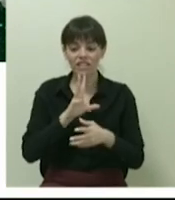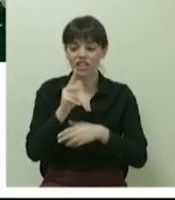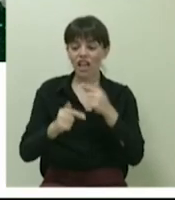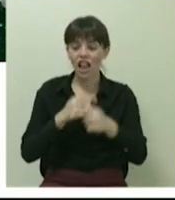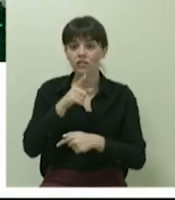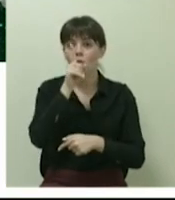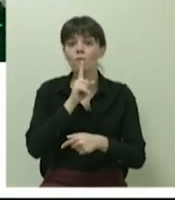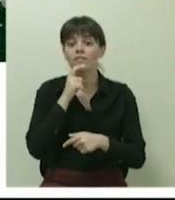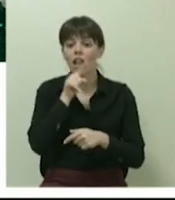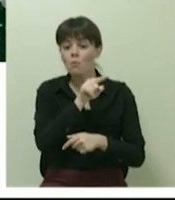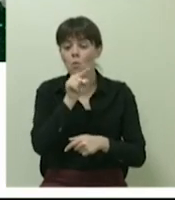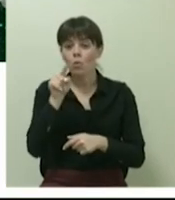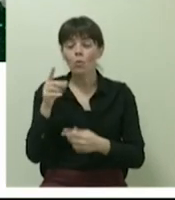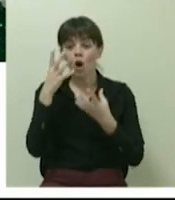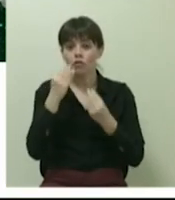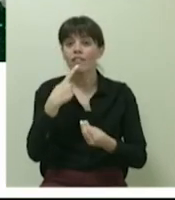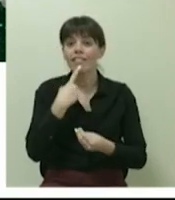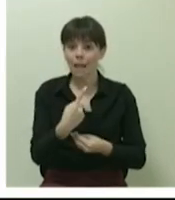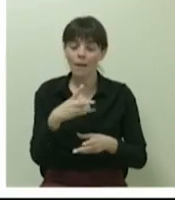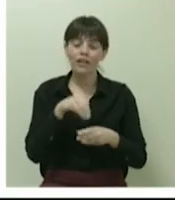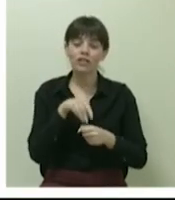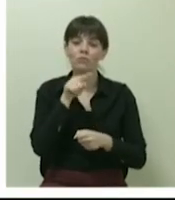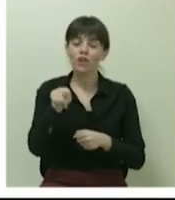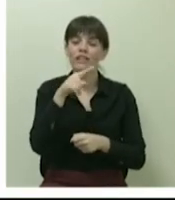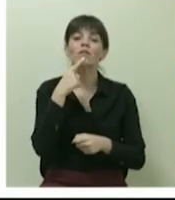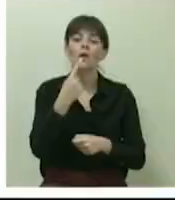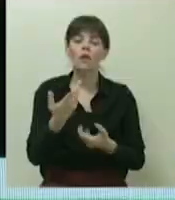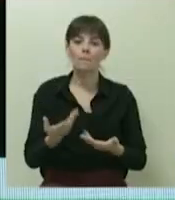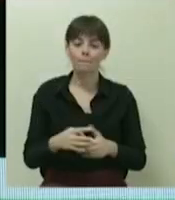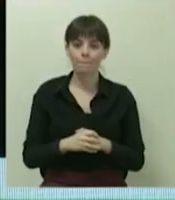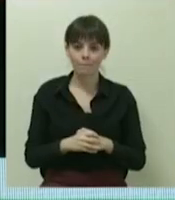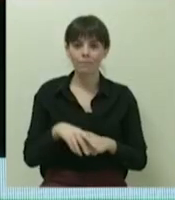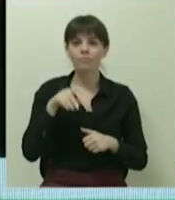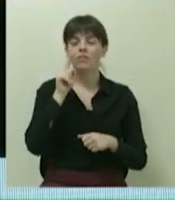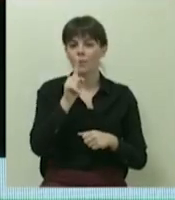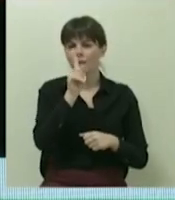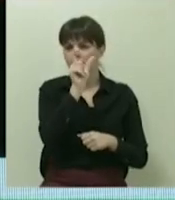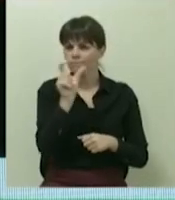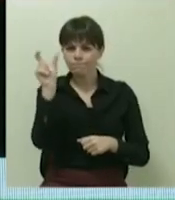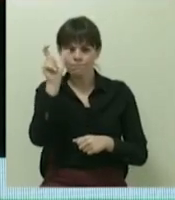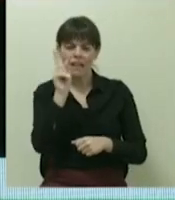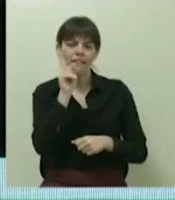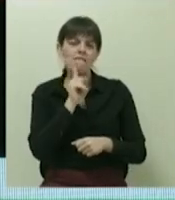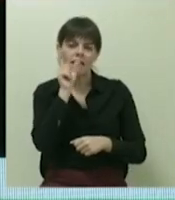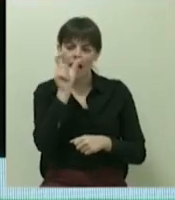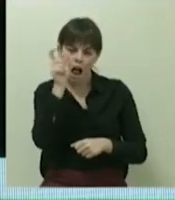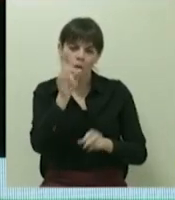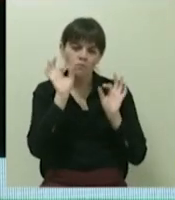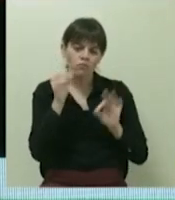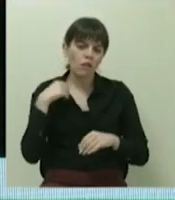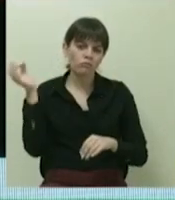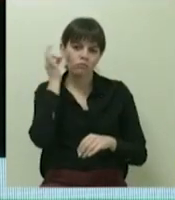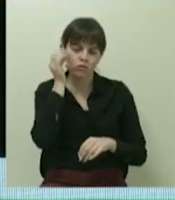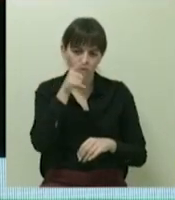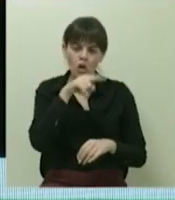gelecek yüzyılda bunlar olacak deme namına bunları söylüyorum. ChatGPT diye bir şeyi duymuşsunuzdur. Daha birkaç gün önce